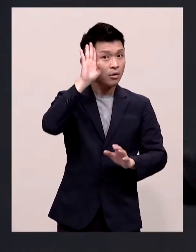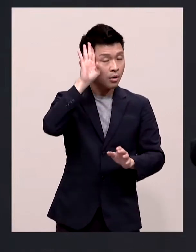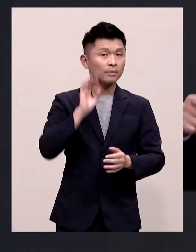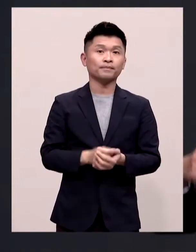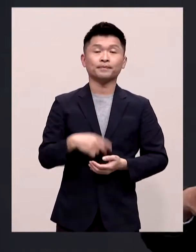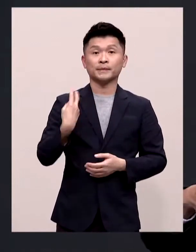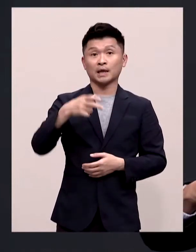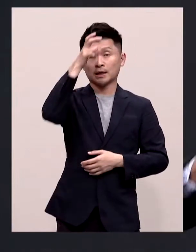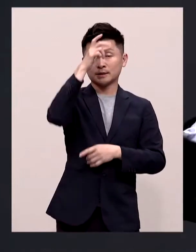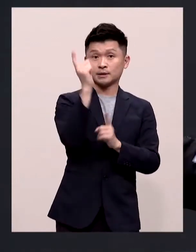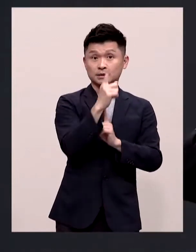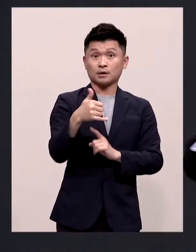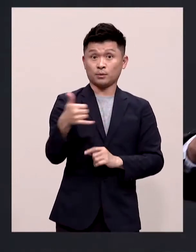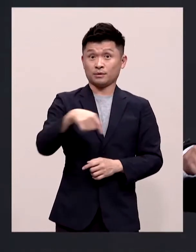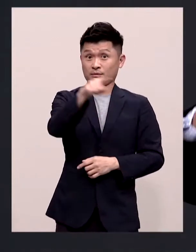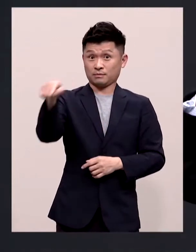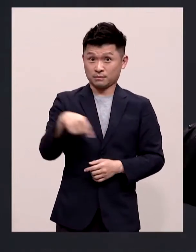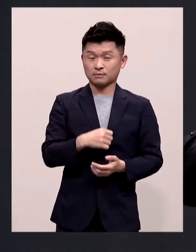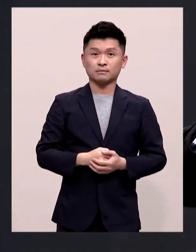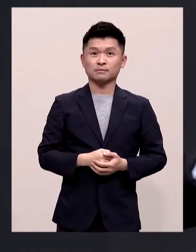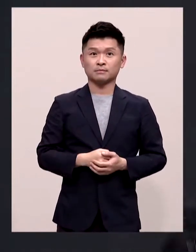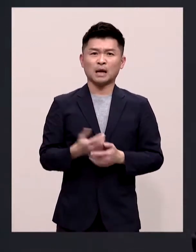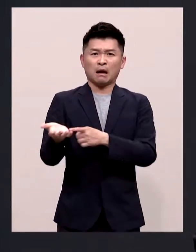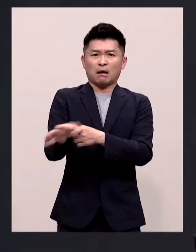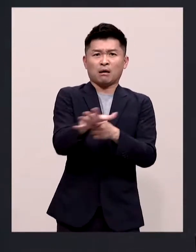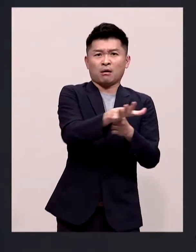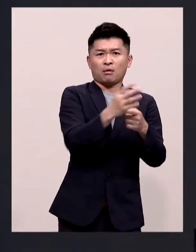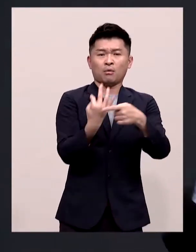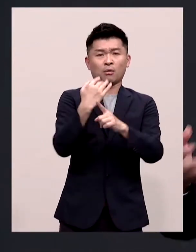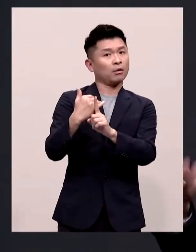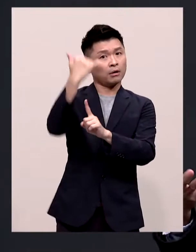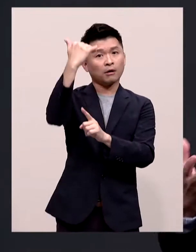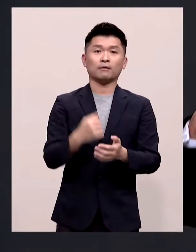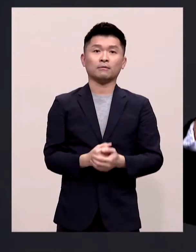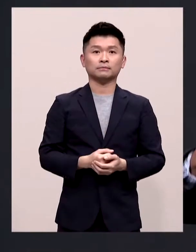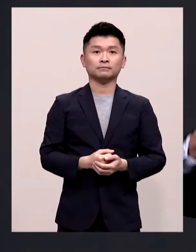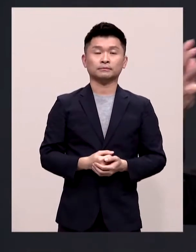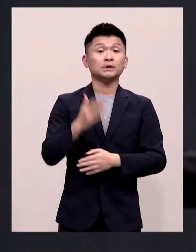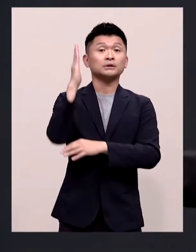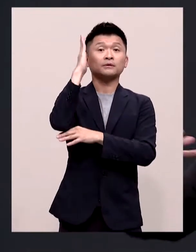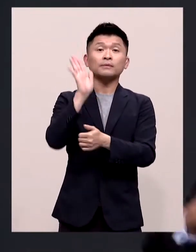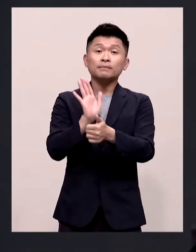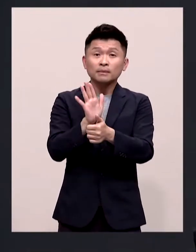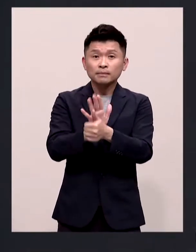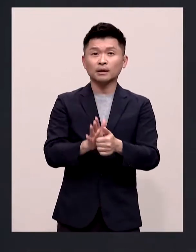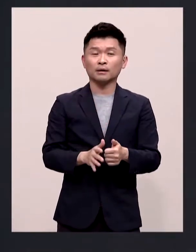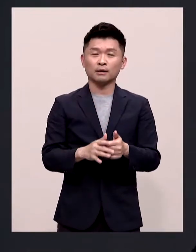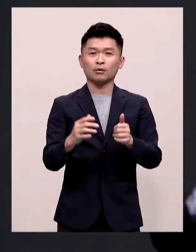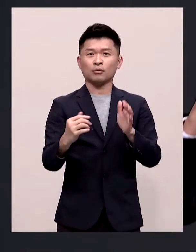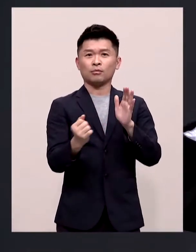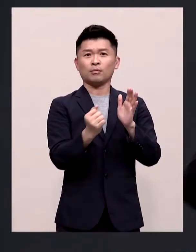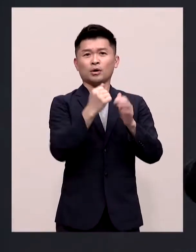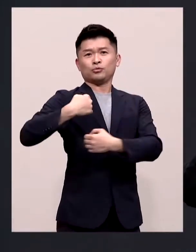我們最近經常看到警察消防令 司房屋很高你很簡單 政府把他編立做軍